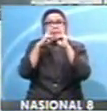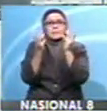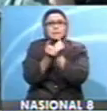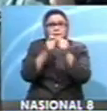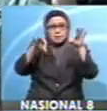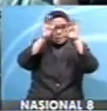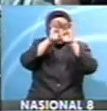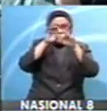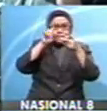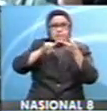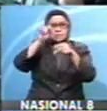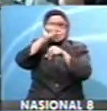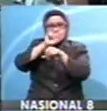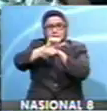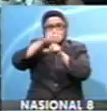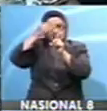dan